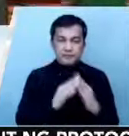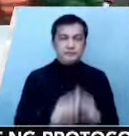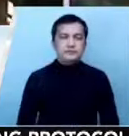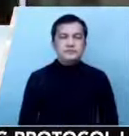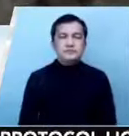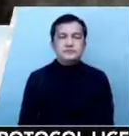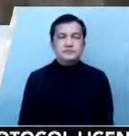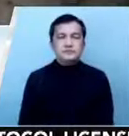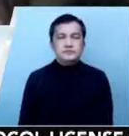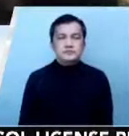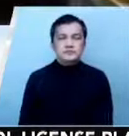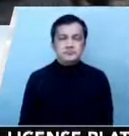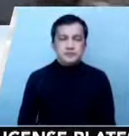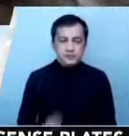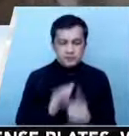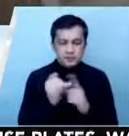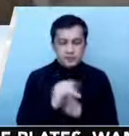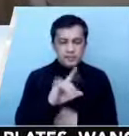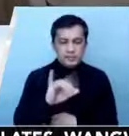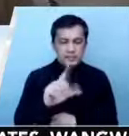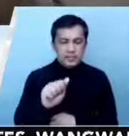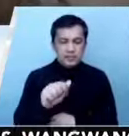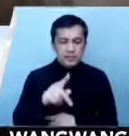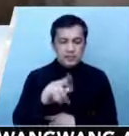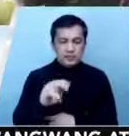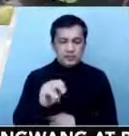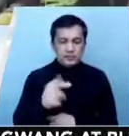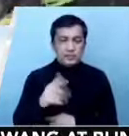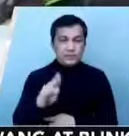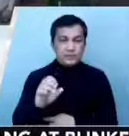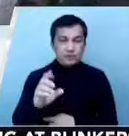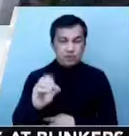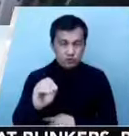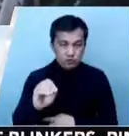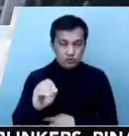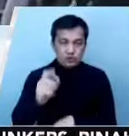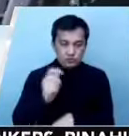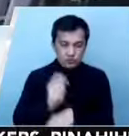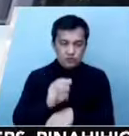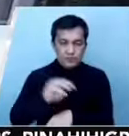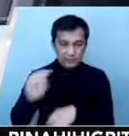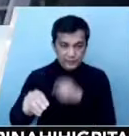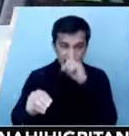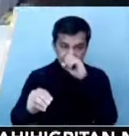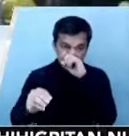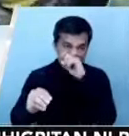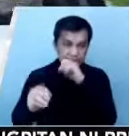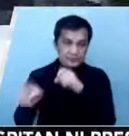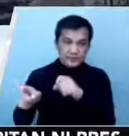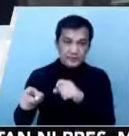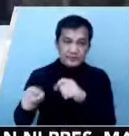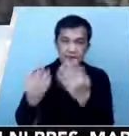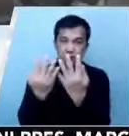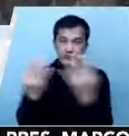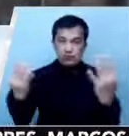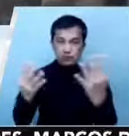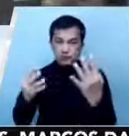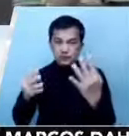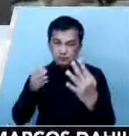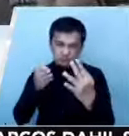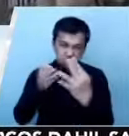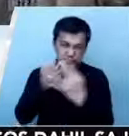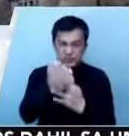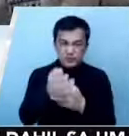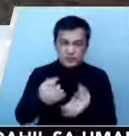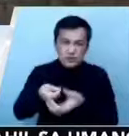Sa barangay Isla Puting Bato sa Tondo, Maynila. Bukod sa mga binutas na pader ng bahay para maipasok ang hose ng tubig ng